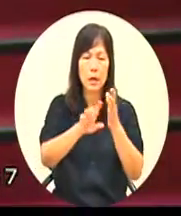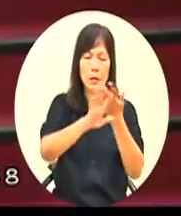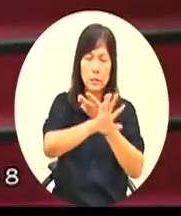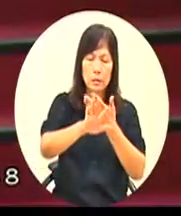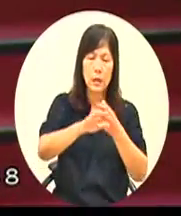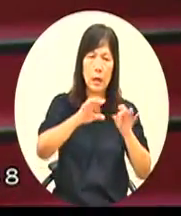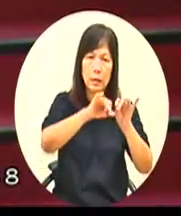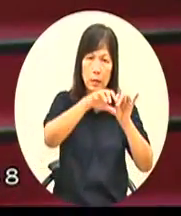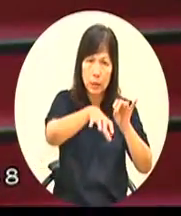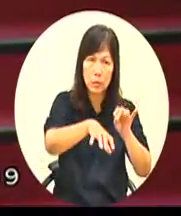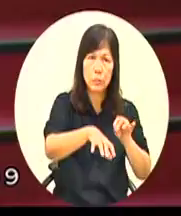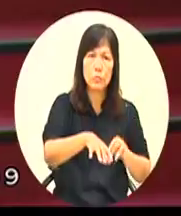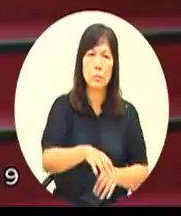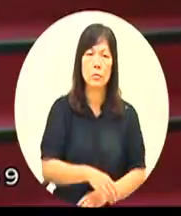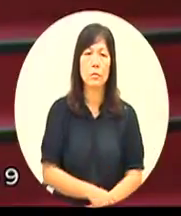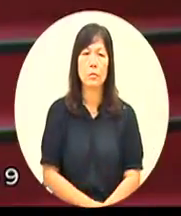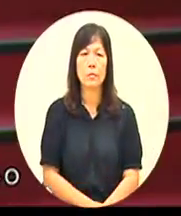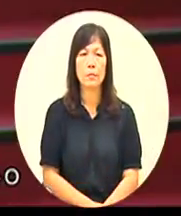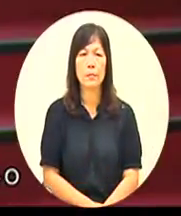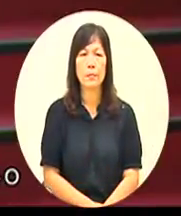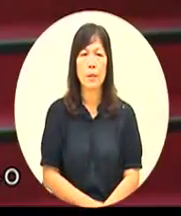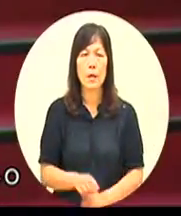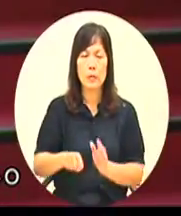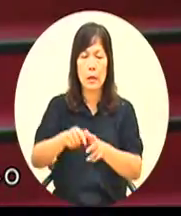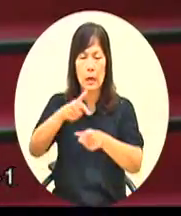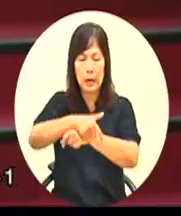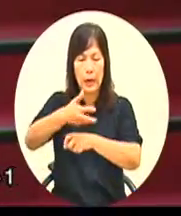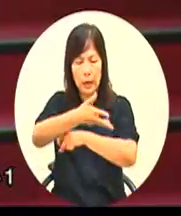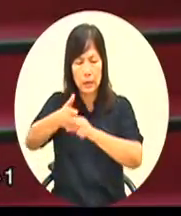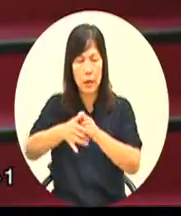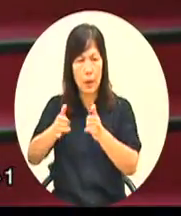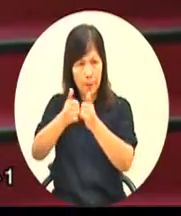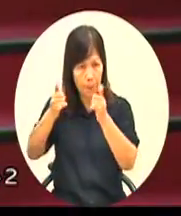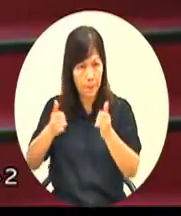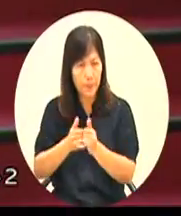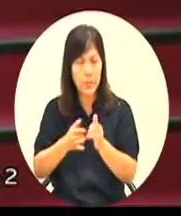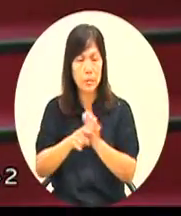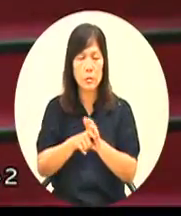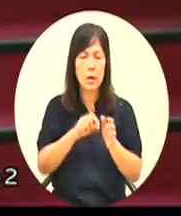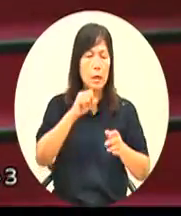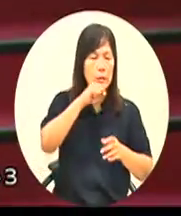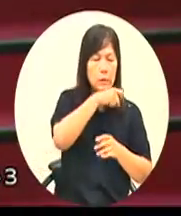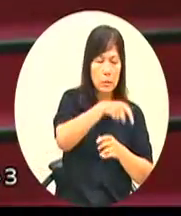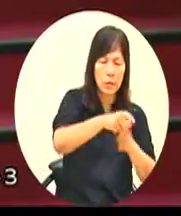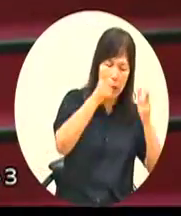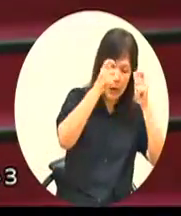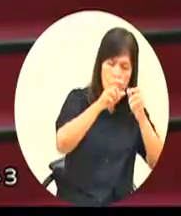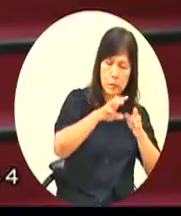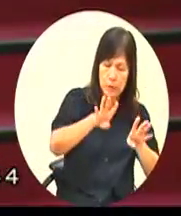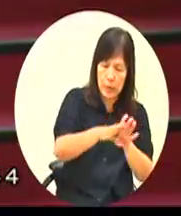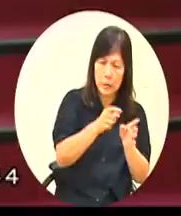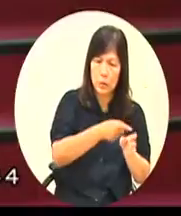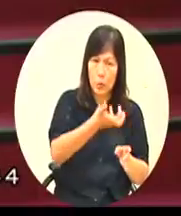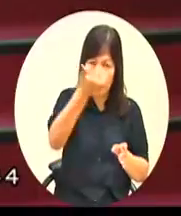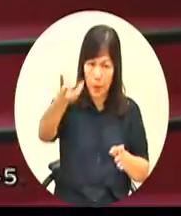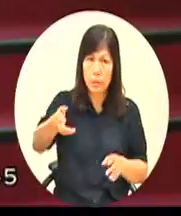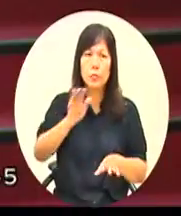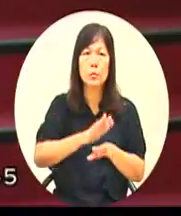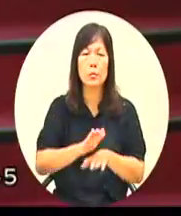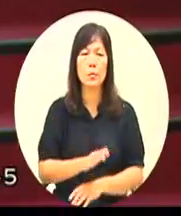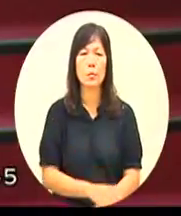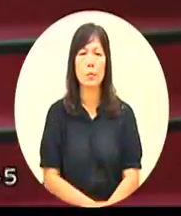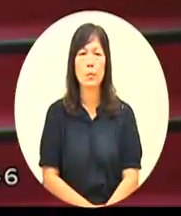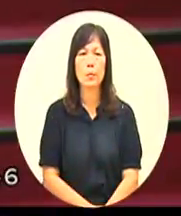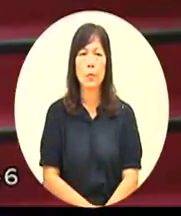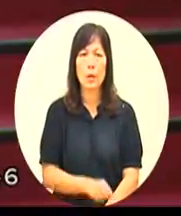的这个南岛民族呢，他们都是从台湾的高雄出海移民的。所以这一